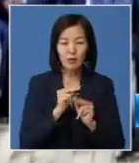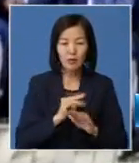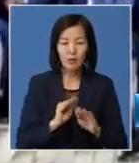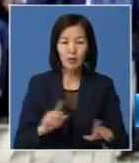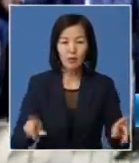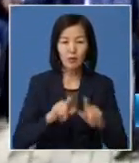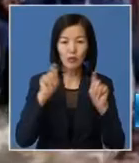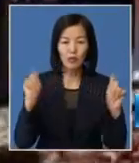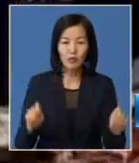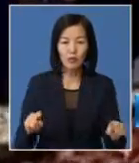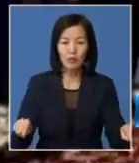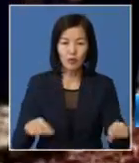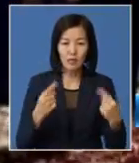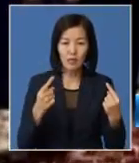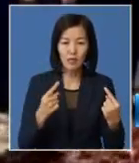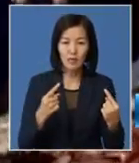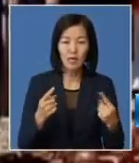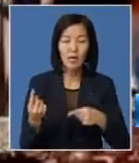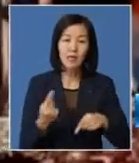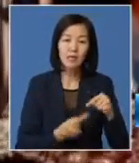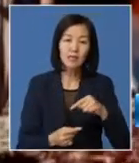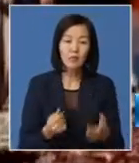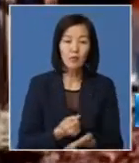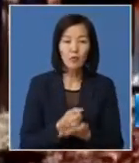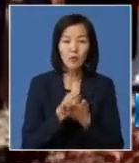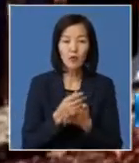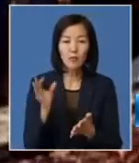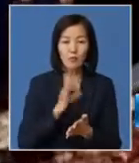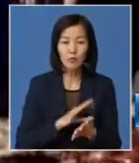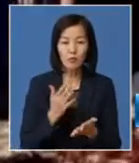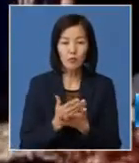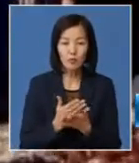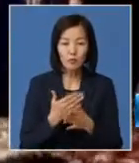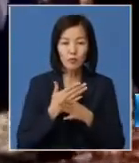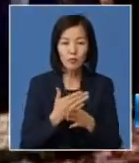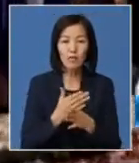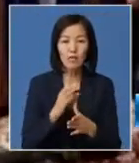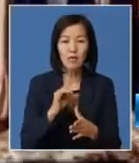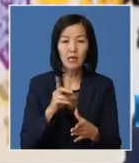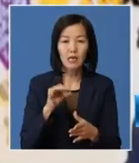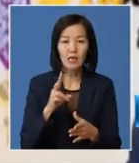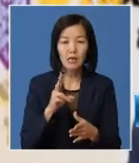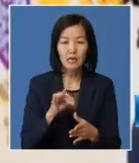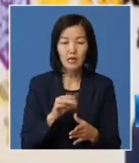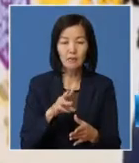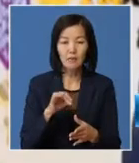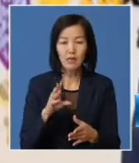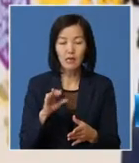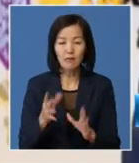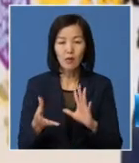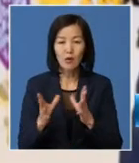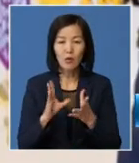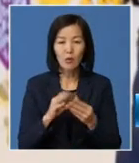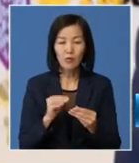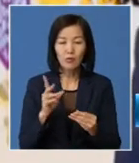салу жанданды. Бұл іске жергілікті кәсіпкерлер қолдап, үлес қосып жатыр. Соның бірі Ерғали Мирасов. Общий сметный стоимость